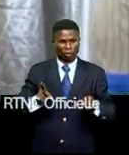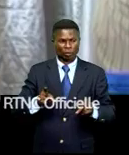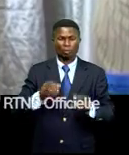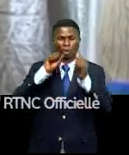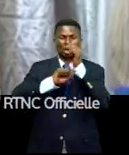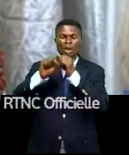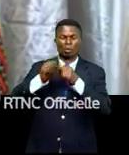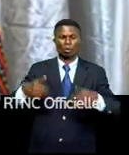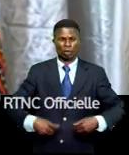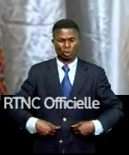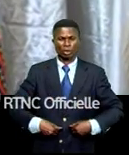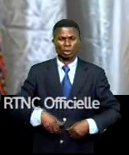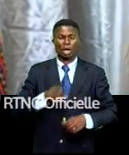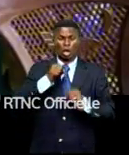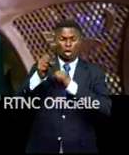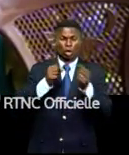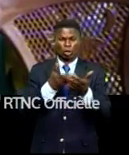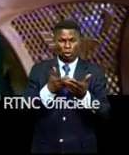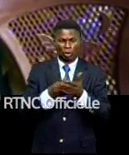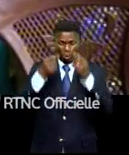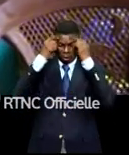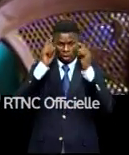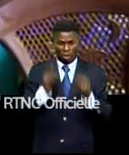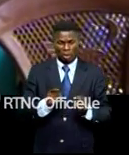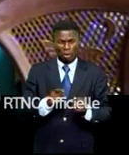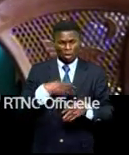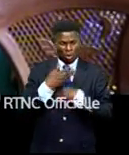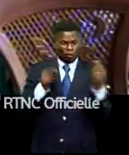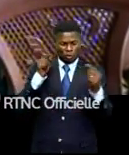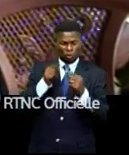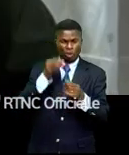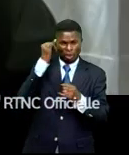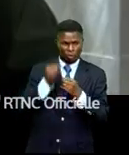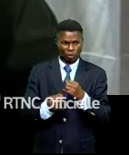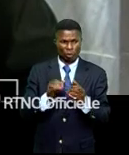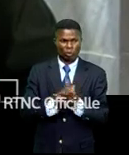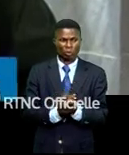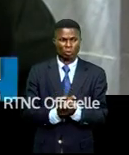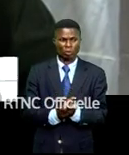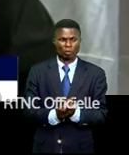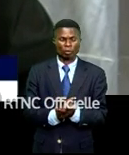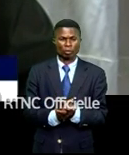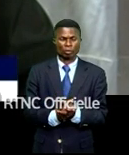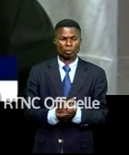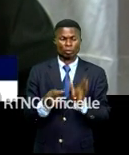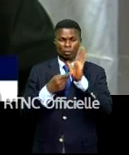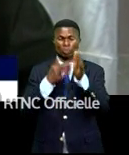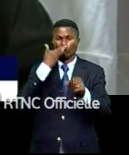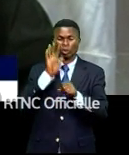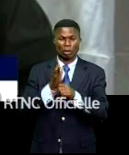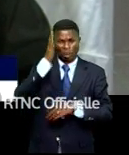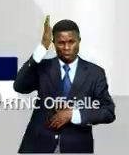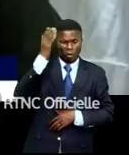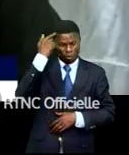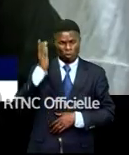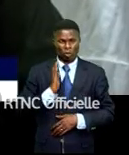de la jeunesse, un combat auquel il a décidé de mener jusqu'au bout. Chaque jeune fille représente une promesse d'avenir pour